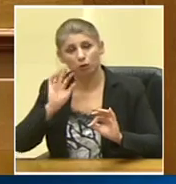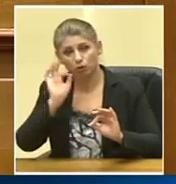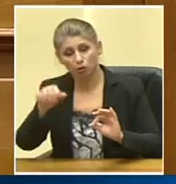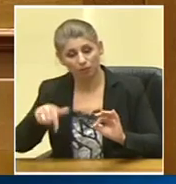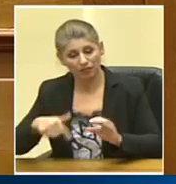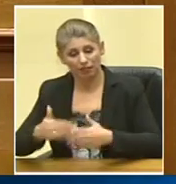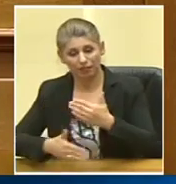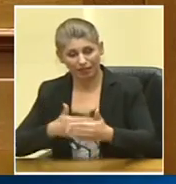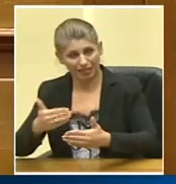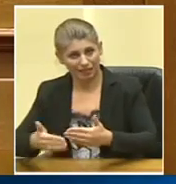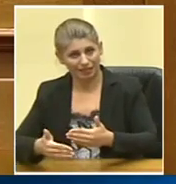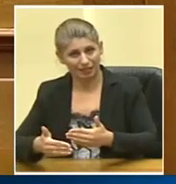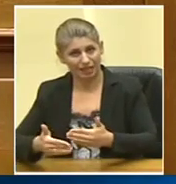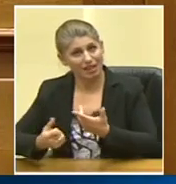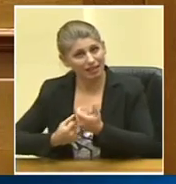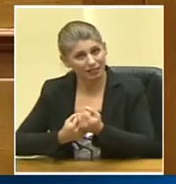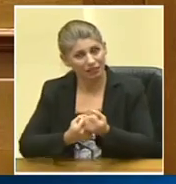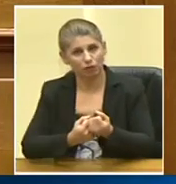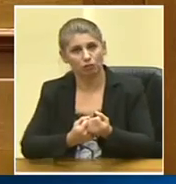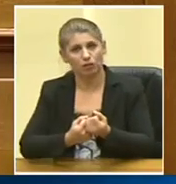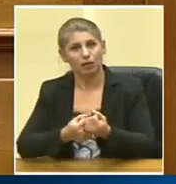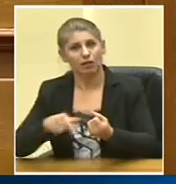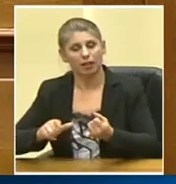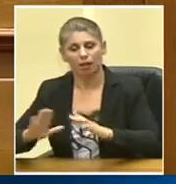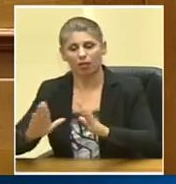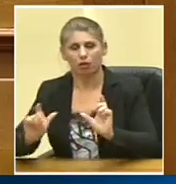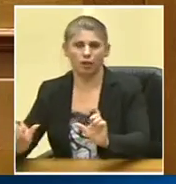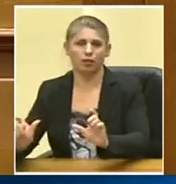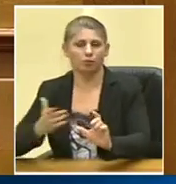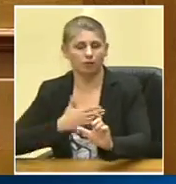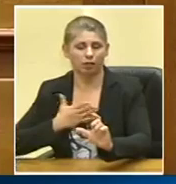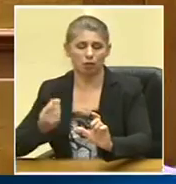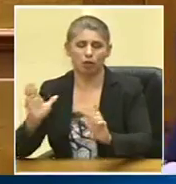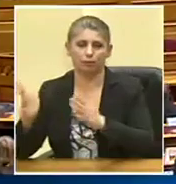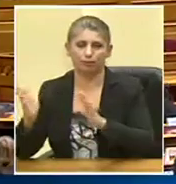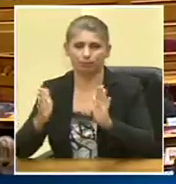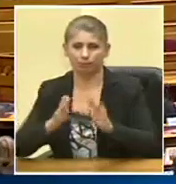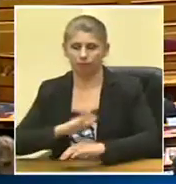με αυτή τη διαδικασία να ενισχύσουμε και να θωρακίσουμε. Σας ευχαριστώ θερμά.